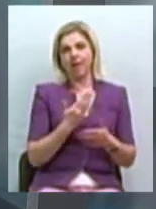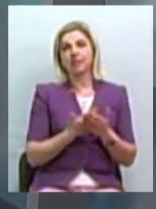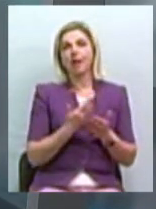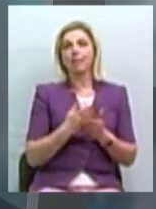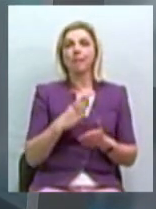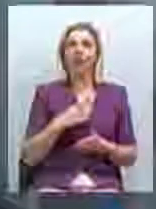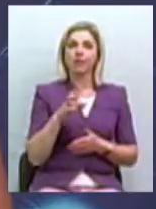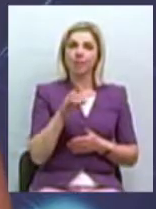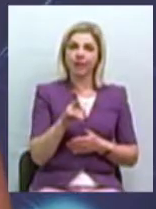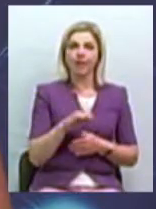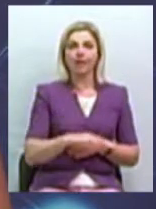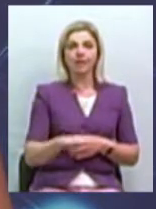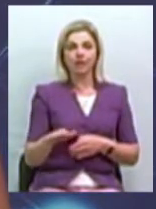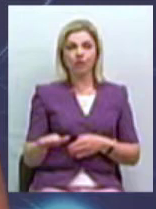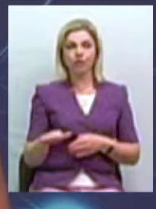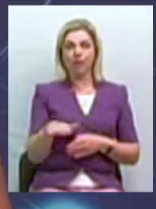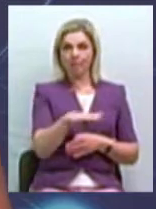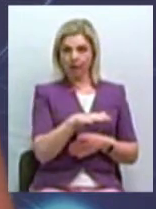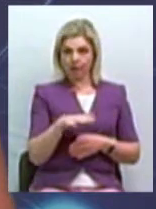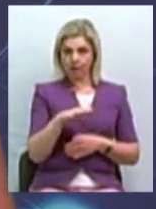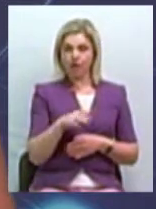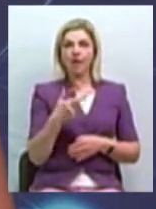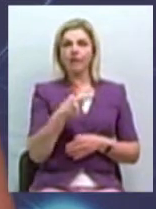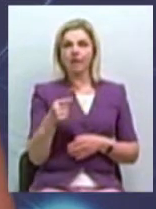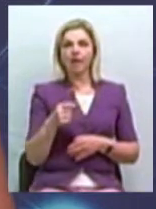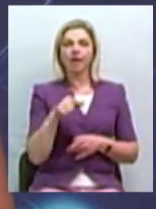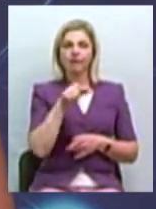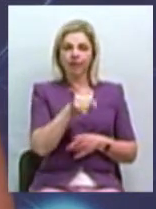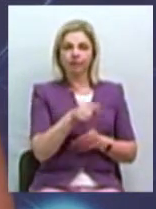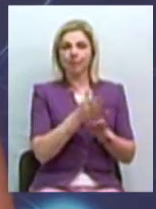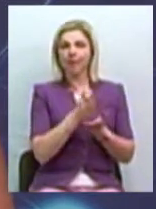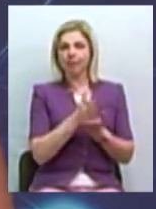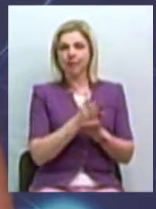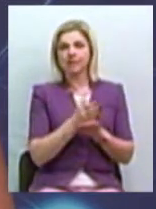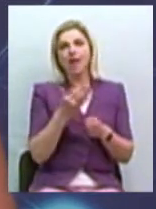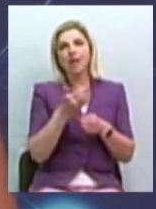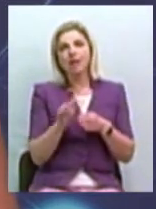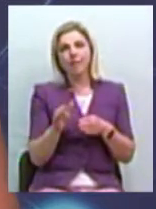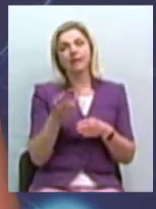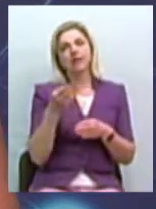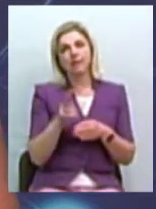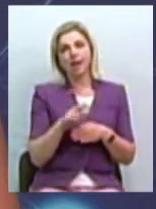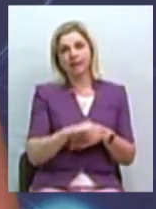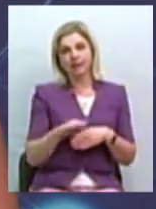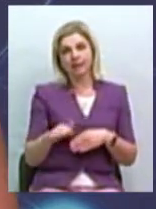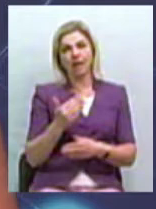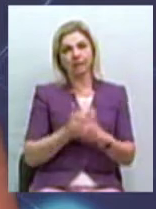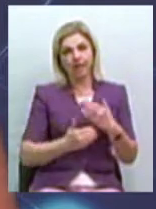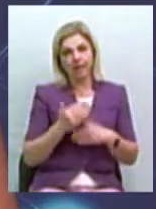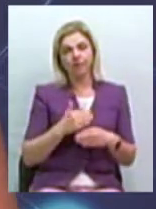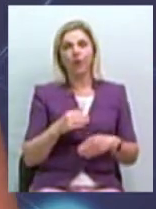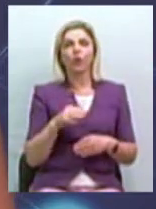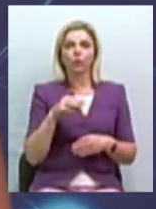була дитяча майданчик, да, на якому передбачено елементи для дітей з особливими